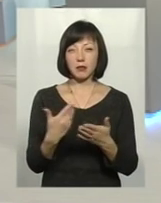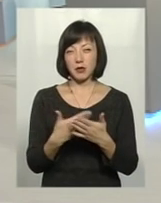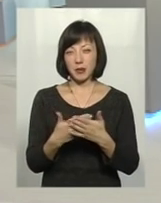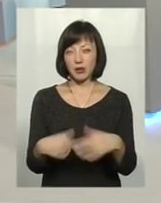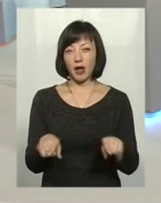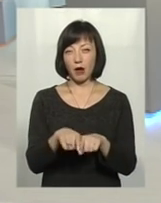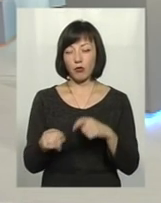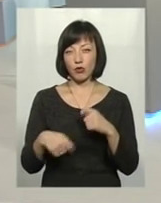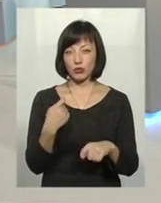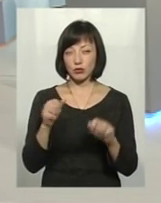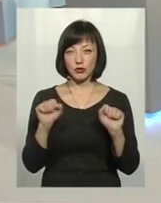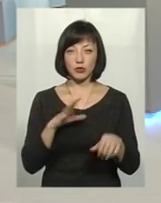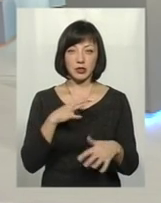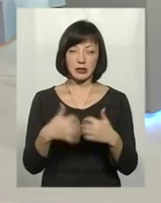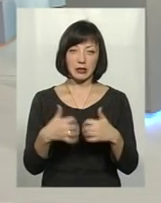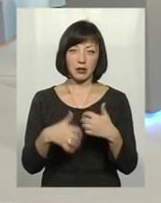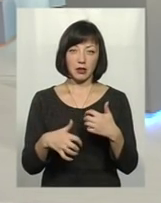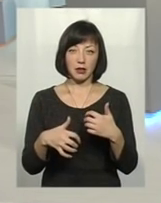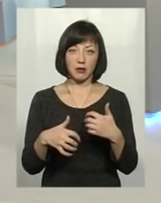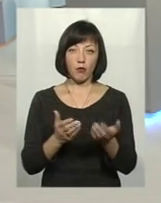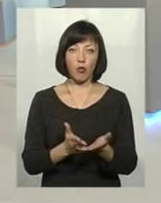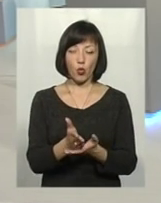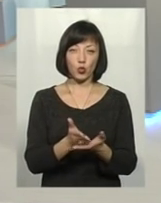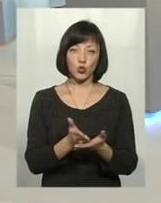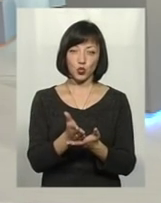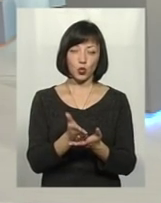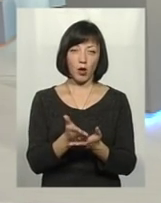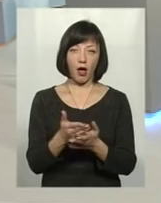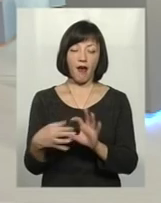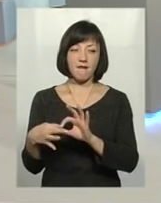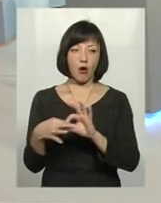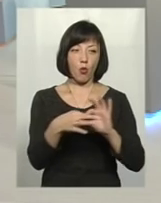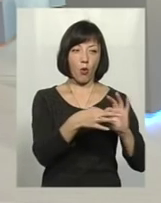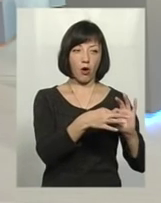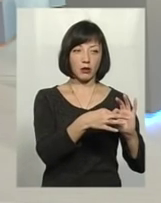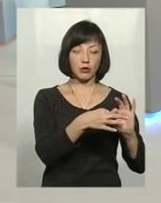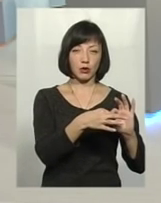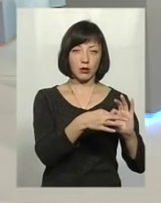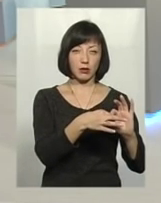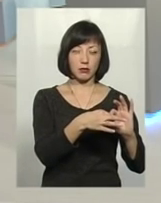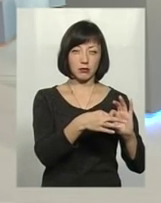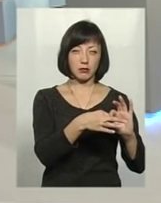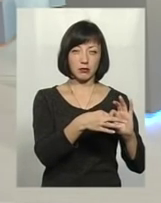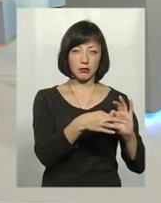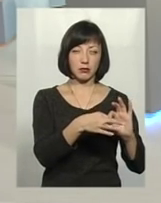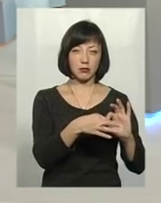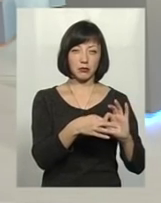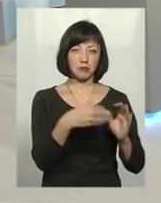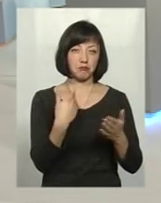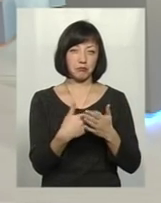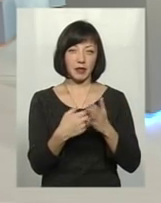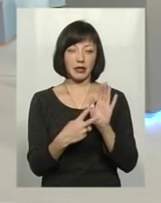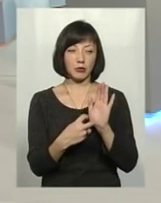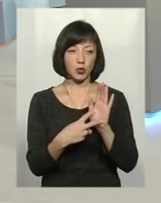таке правопорушення, ну, середня вартість послуг евакуатора, наскільки мені відомо, близько